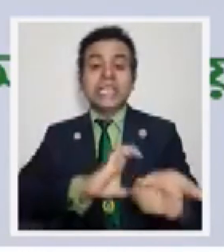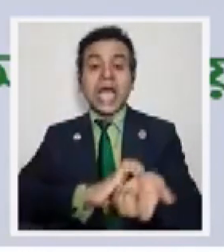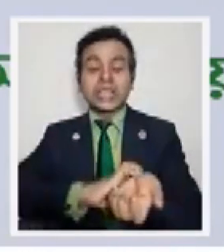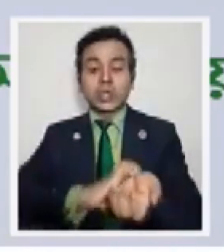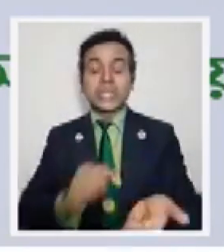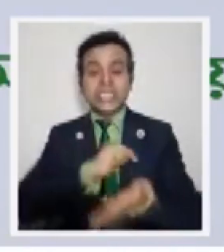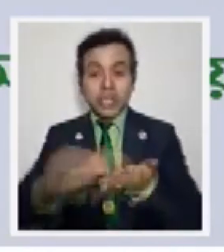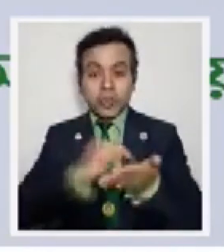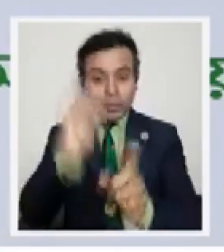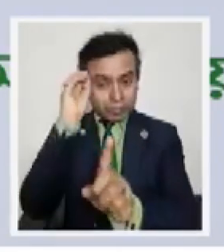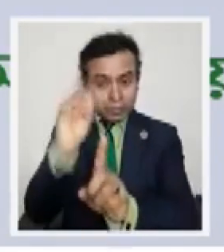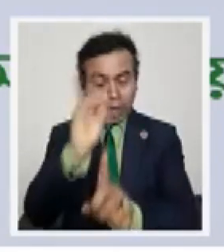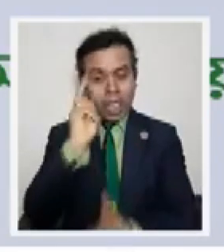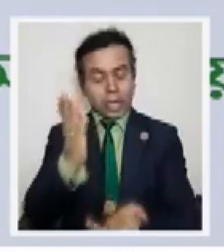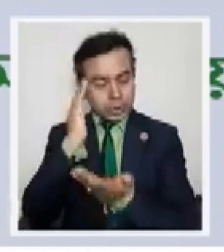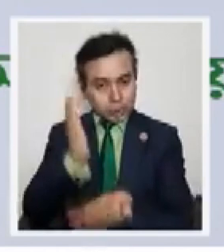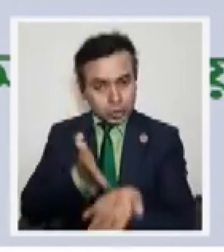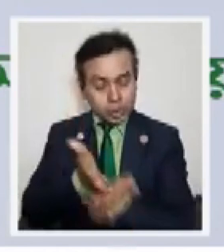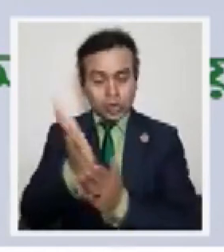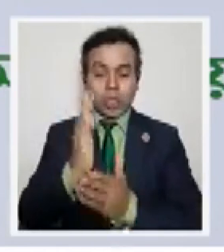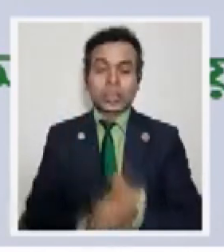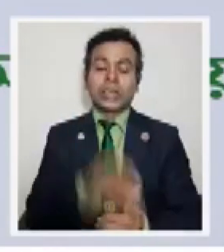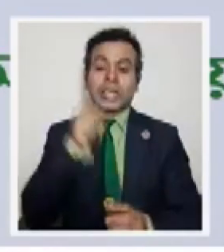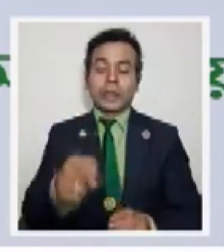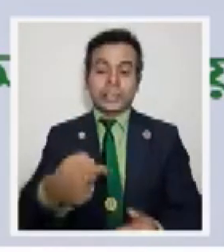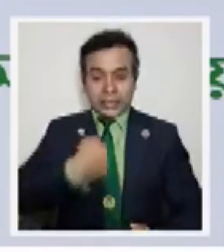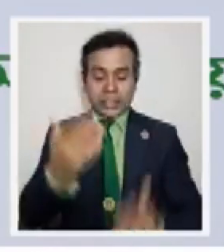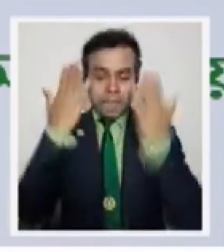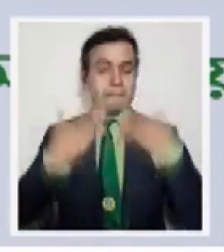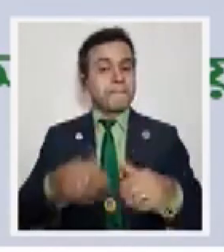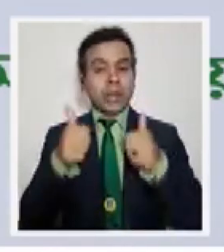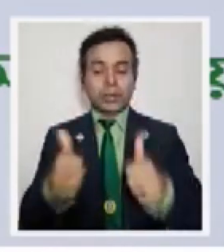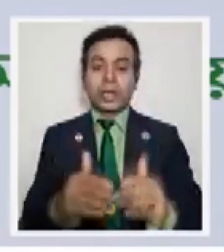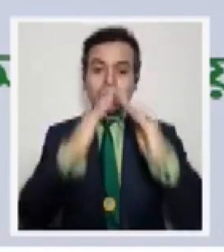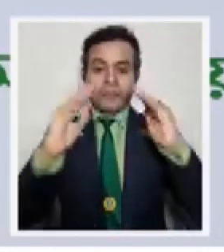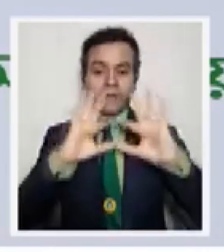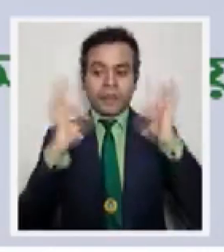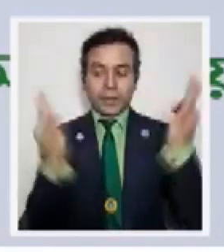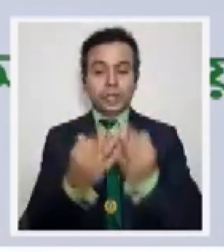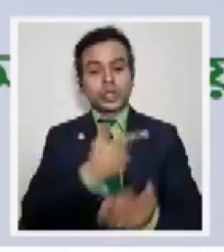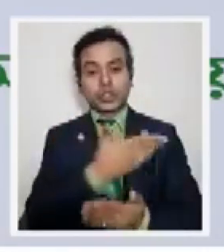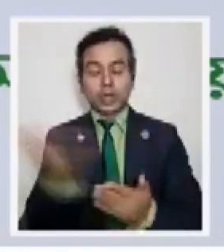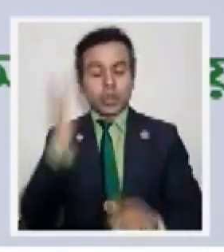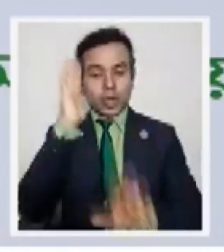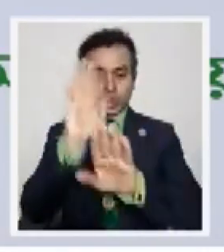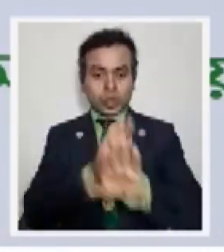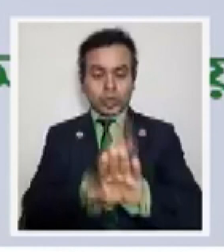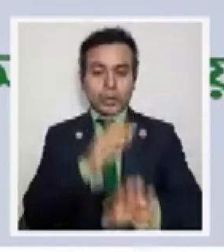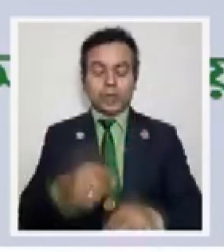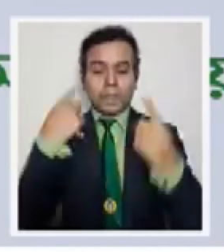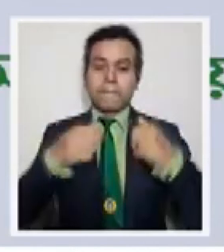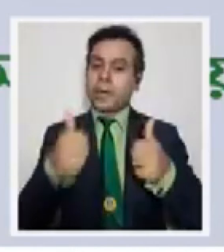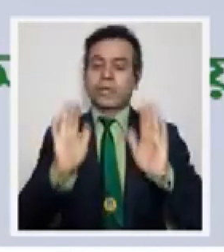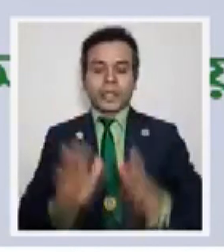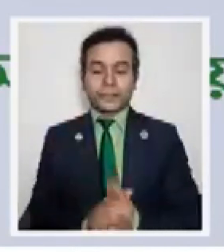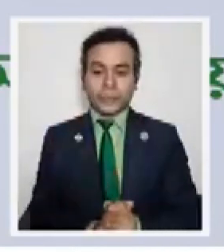অনুরোধ করছি, করোনা ভাইরাসকে প্রতিরোধের জন্য আমরা যেন এই স্বাস্থ্য নিয়মগুলো সঠিকভাবে পালন করি এবং মেনে চলি,